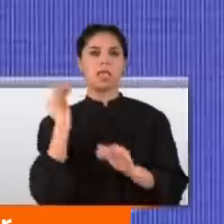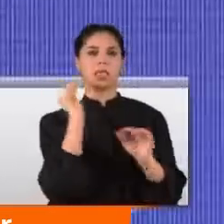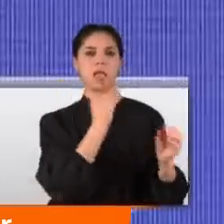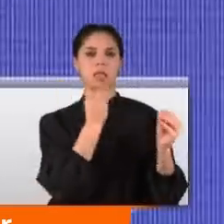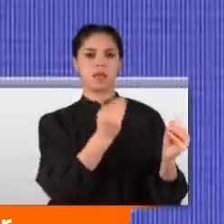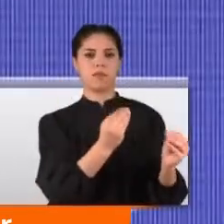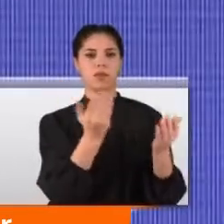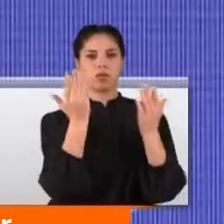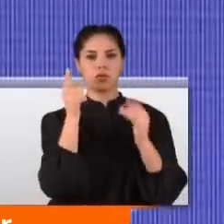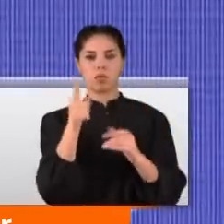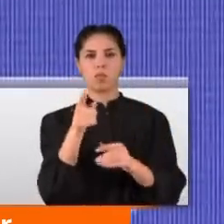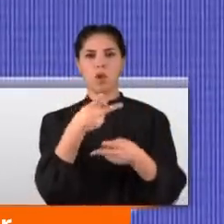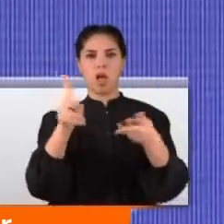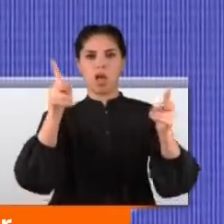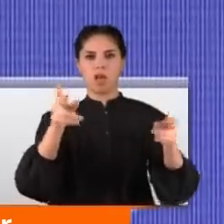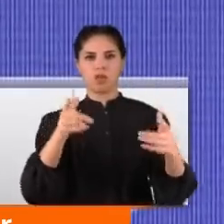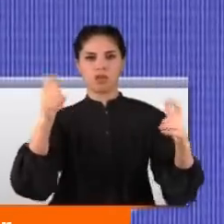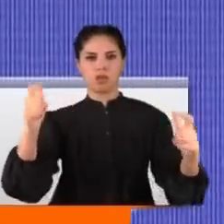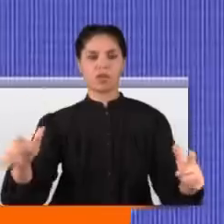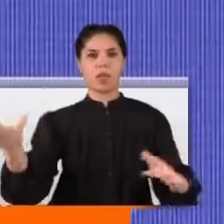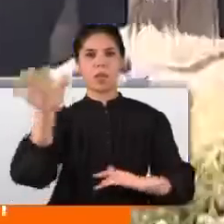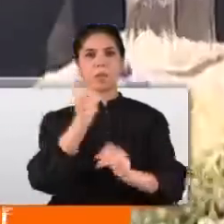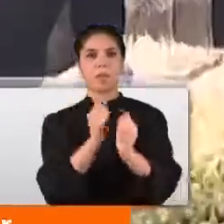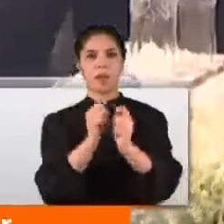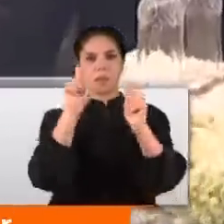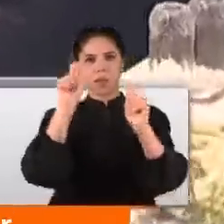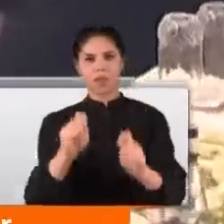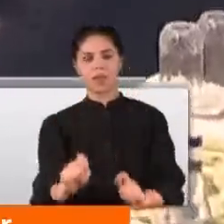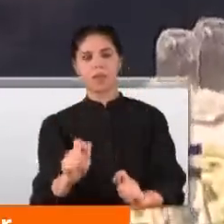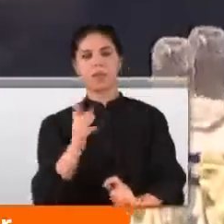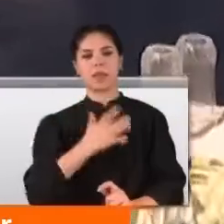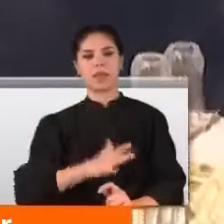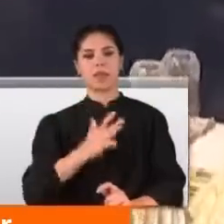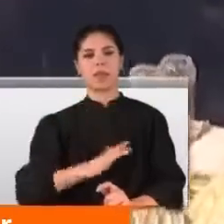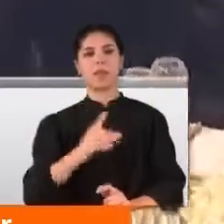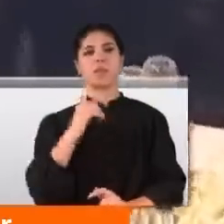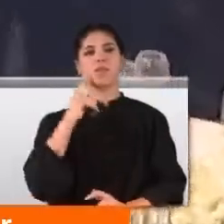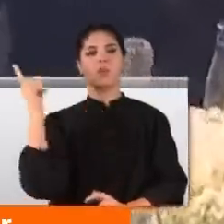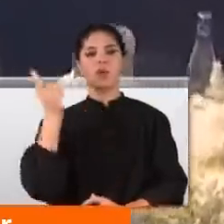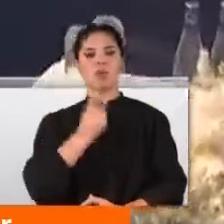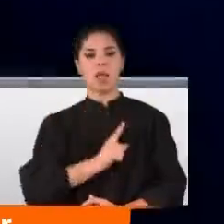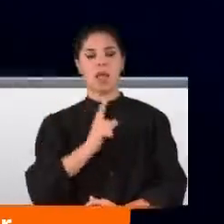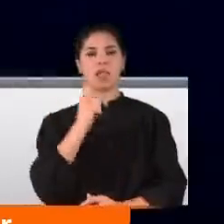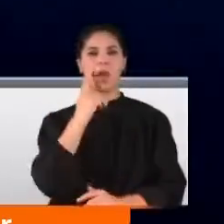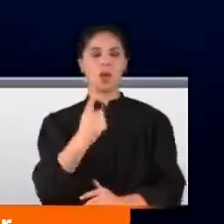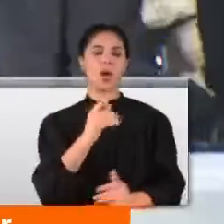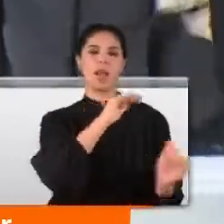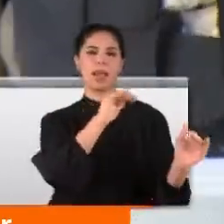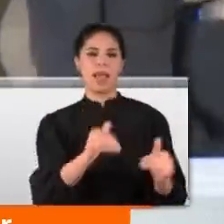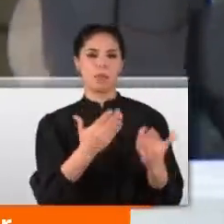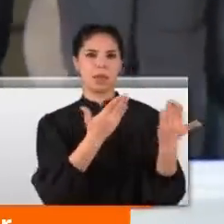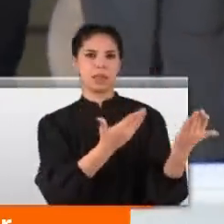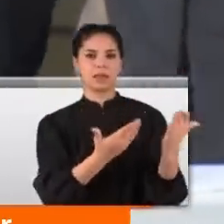verdi. İnşallah buranın açılışında hep birlikte yaparız. Temennimiz Cumhurbaşkanı olarak teşrif etmeniz.